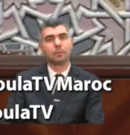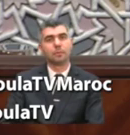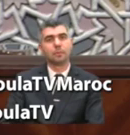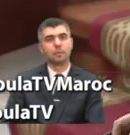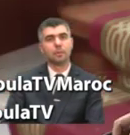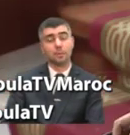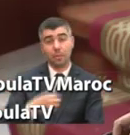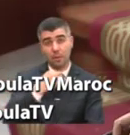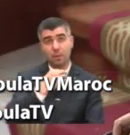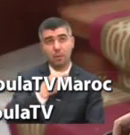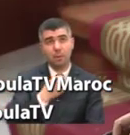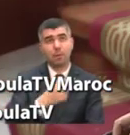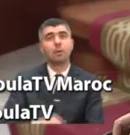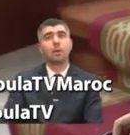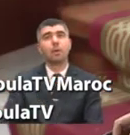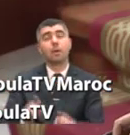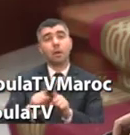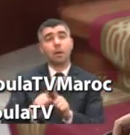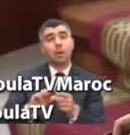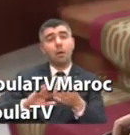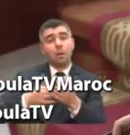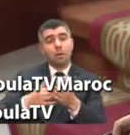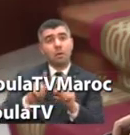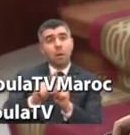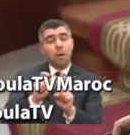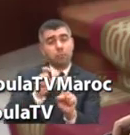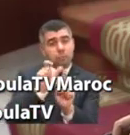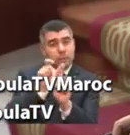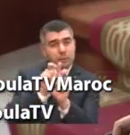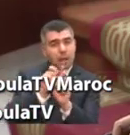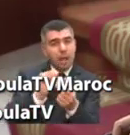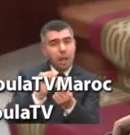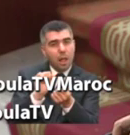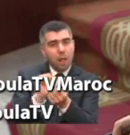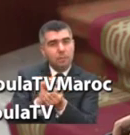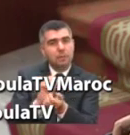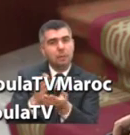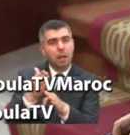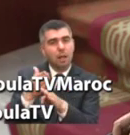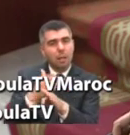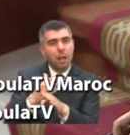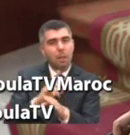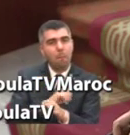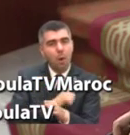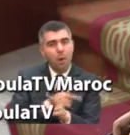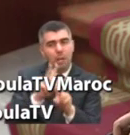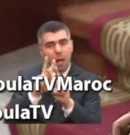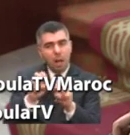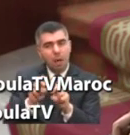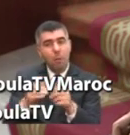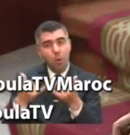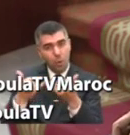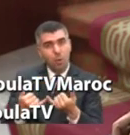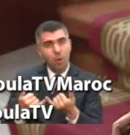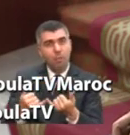أؤكد للسيد النائب المحترم أنه على صعيد الحكامة الأمنية وقع تطور كبير. اليوم ما بقى